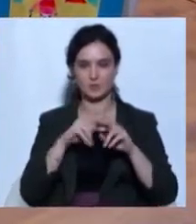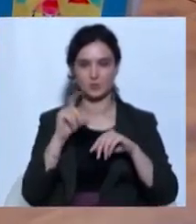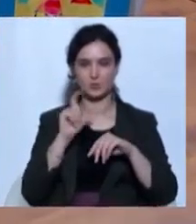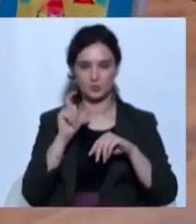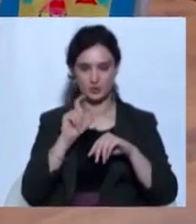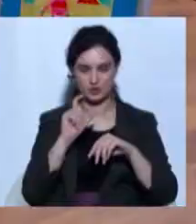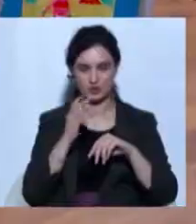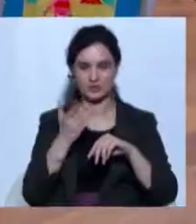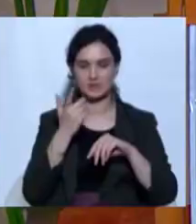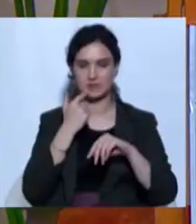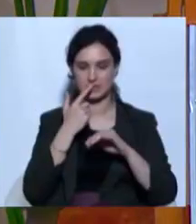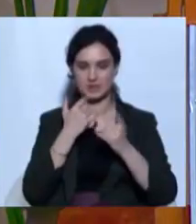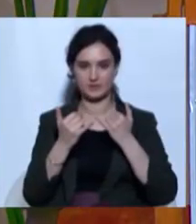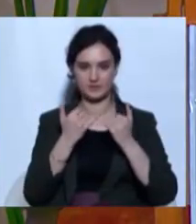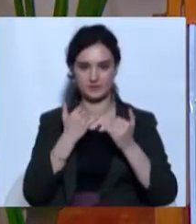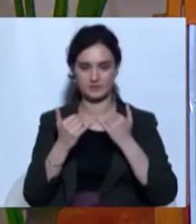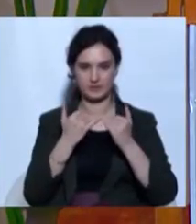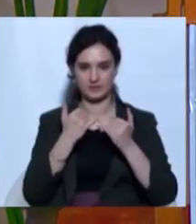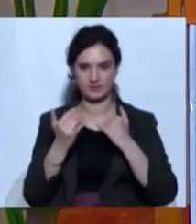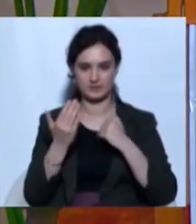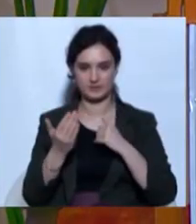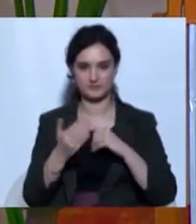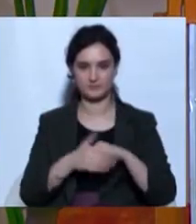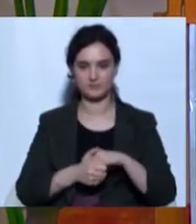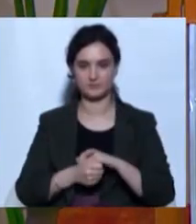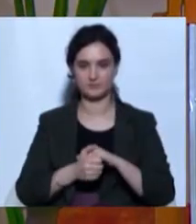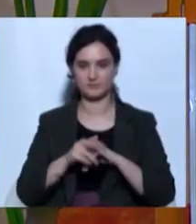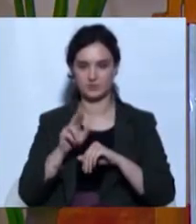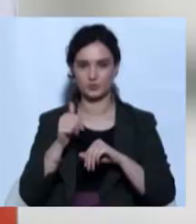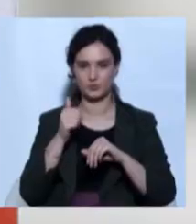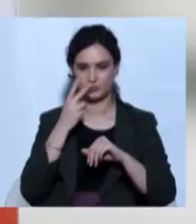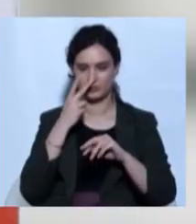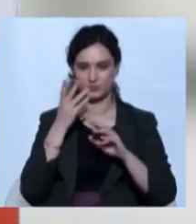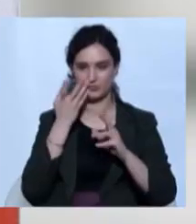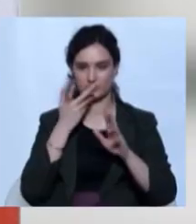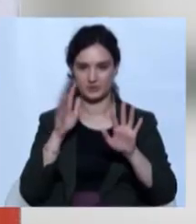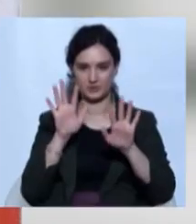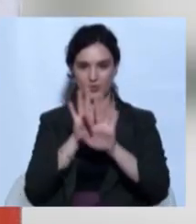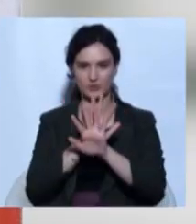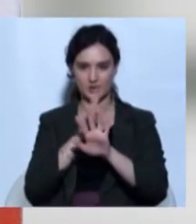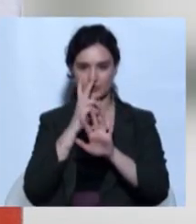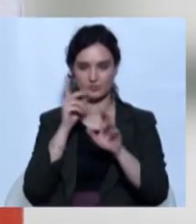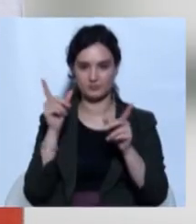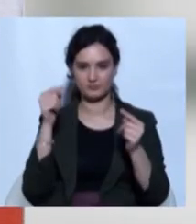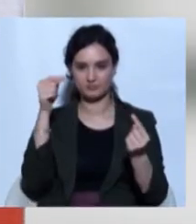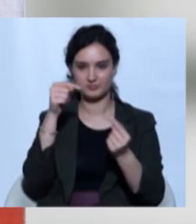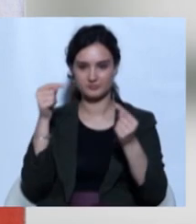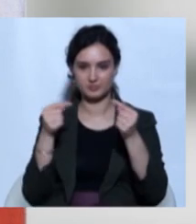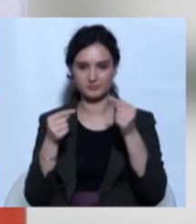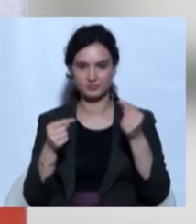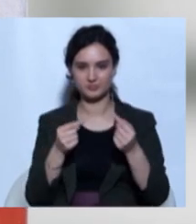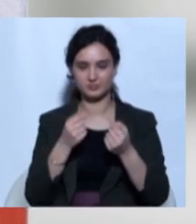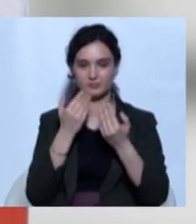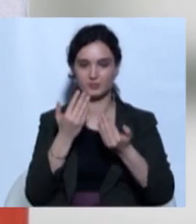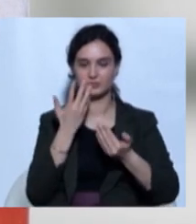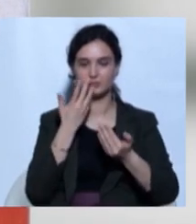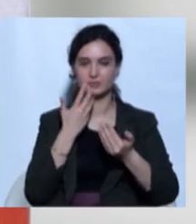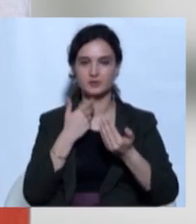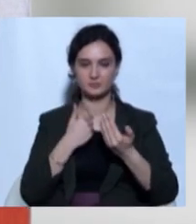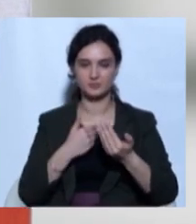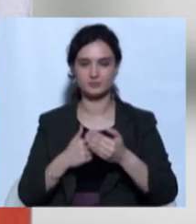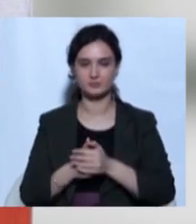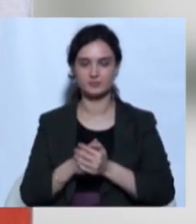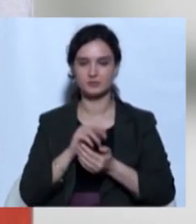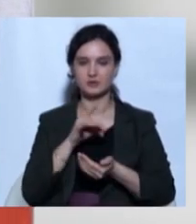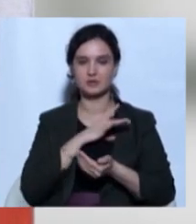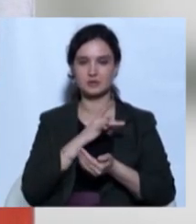ლურჯი, წითელი და ყვითელი და როგორი კონტრასტული ფერებით, როგორი ძირითადი ფერებით